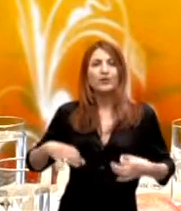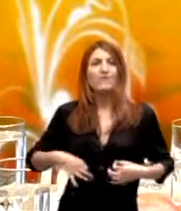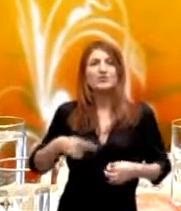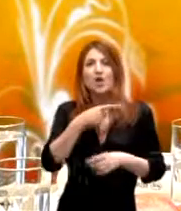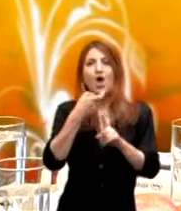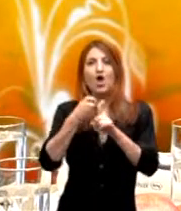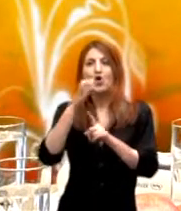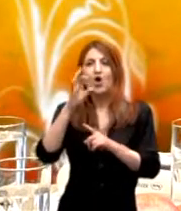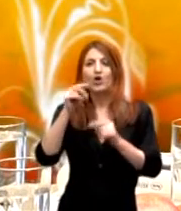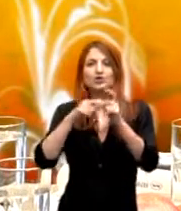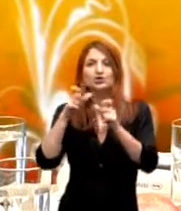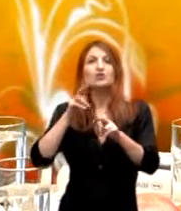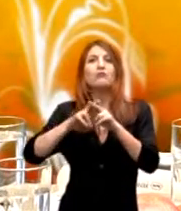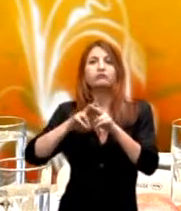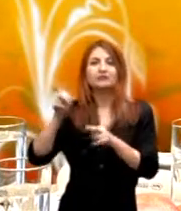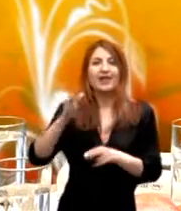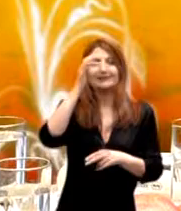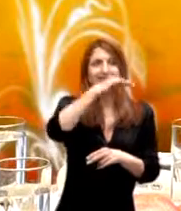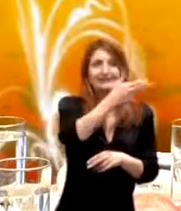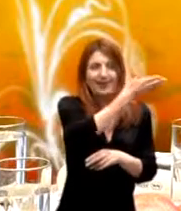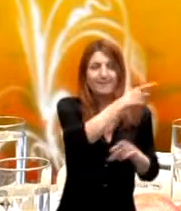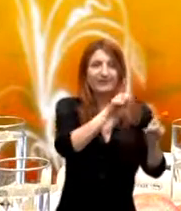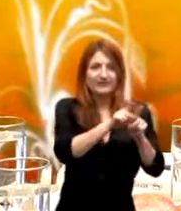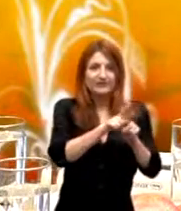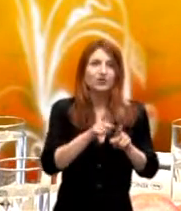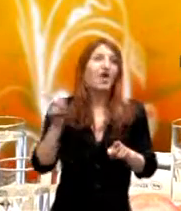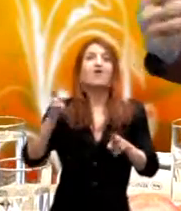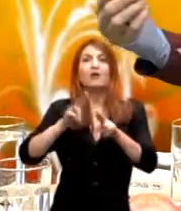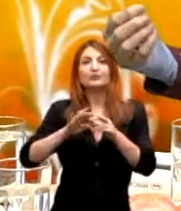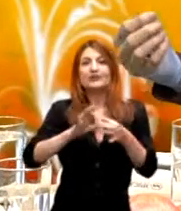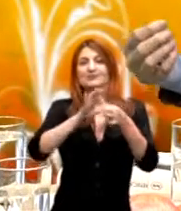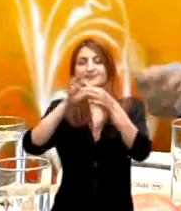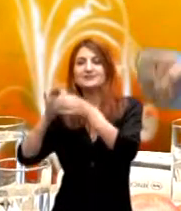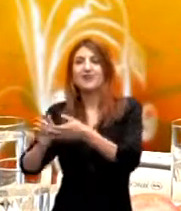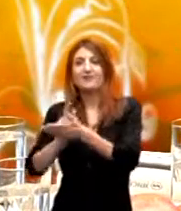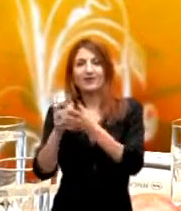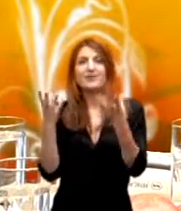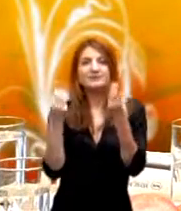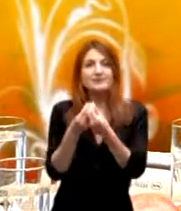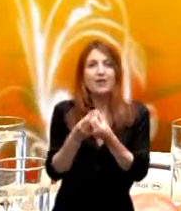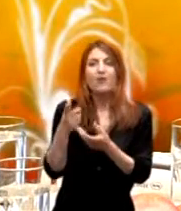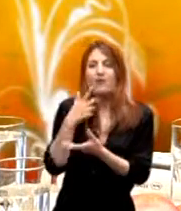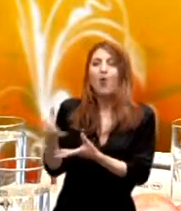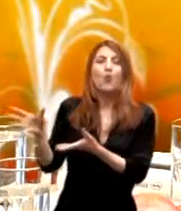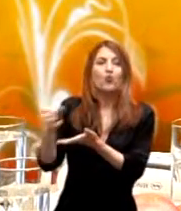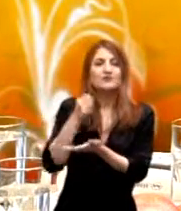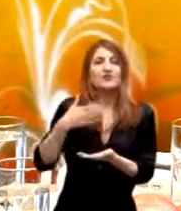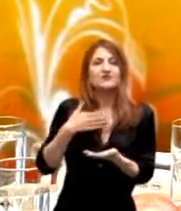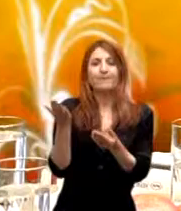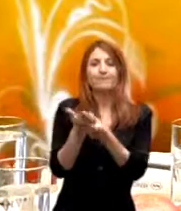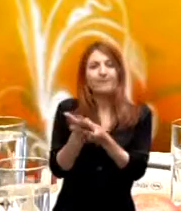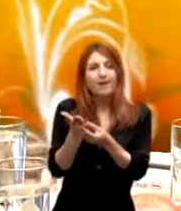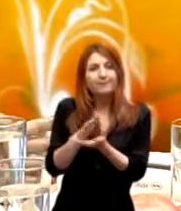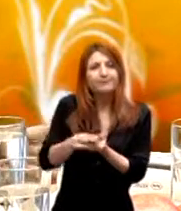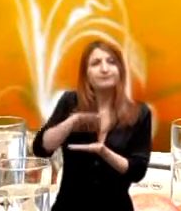na Sljemenu jedan dan, vi ćete s nama biti cijelo vrijeme na Sljemenu i onda donesite sve svoje papire,